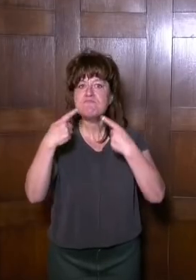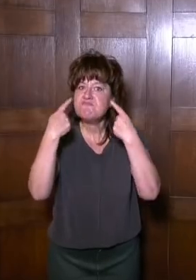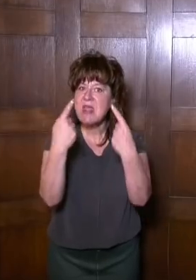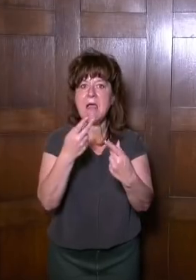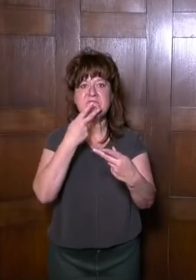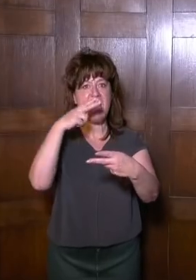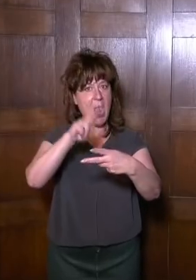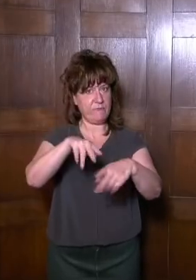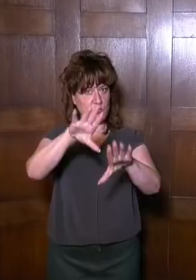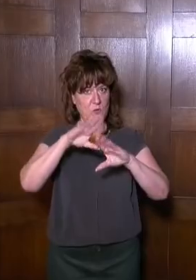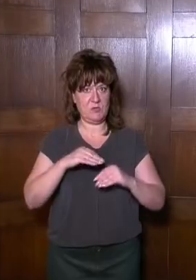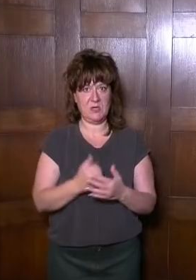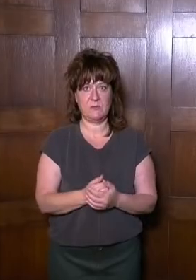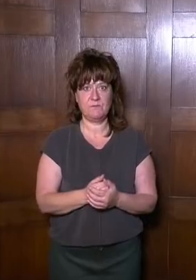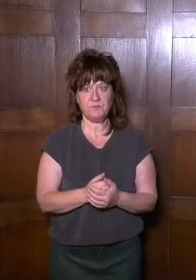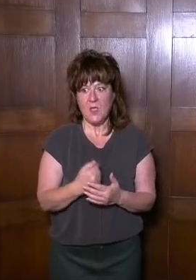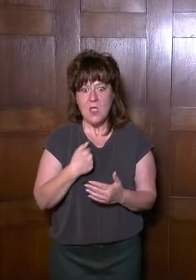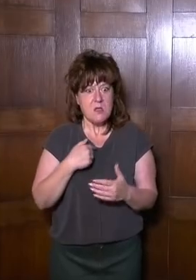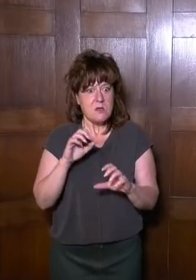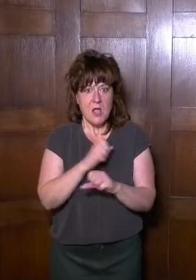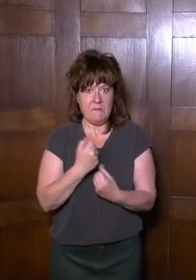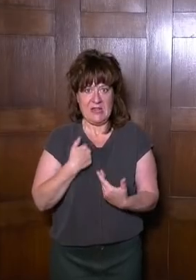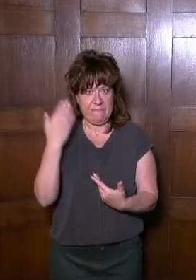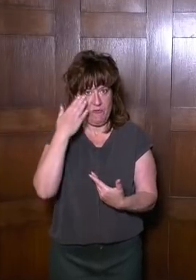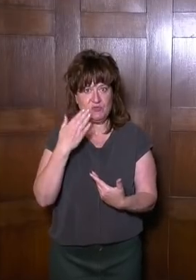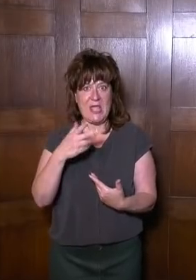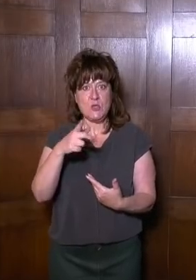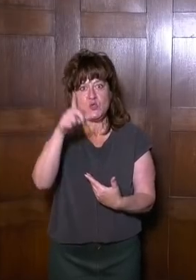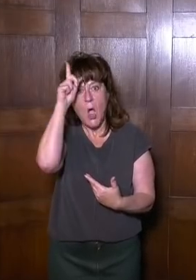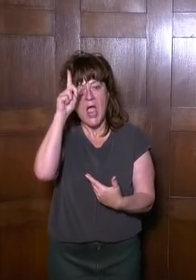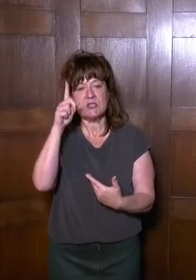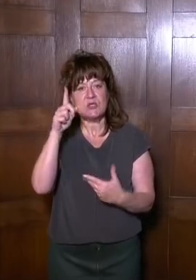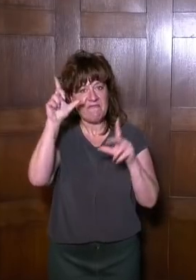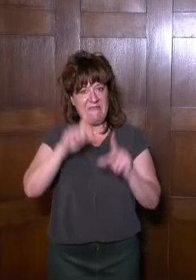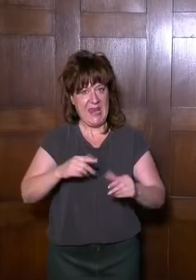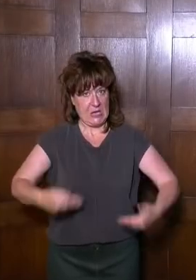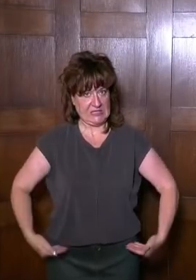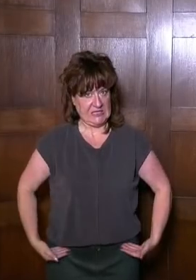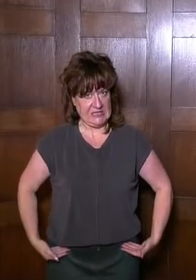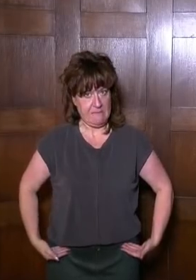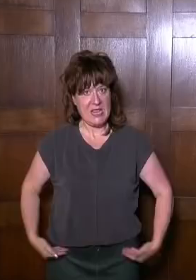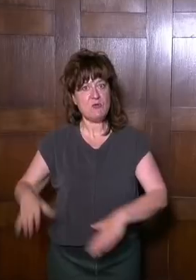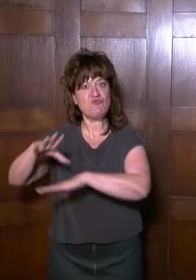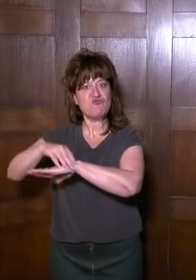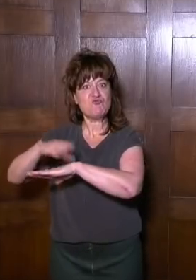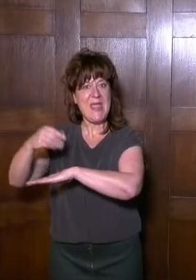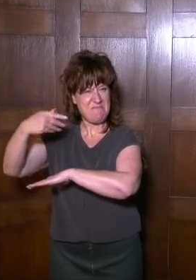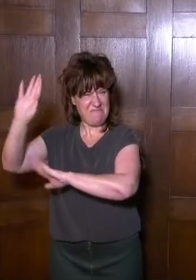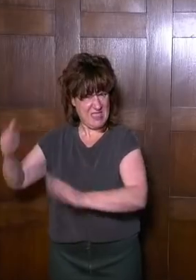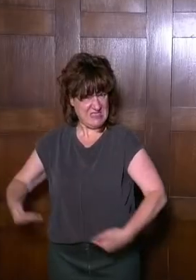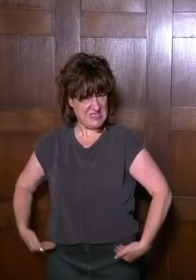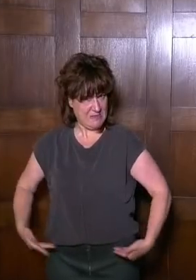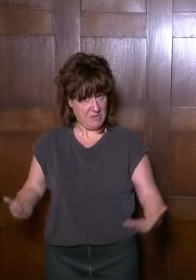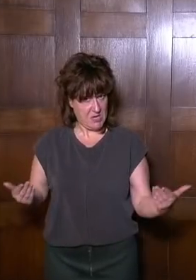Ich kann mir nicht vorstellen, dass Deutsche weniger diszipliniert sind als Schweden. Das aber verbunden